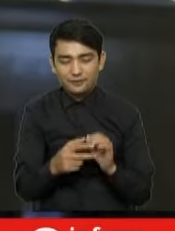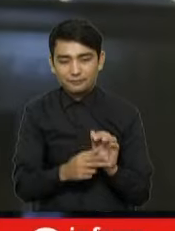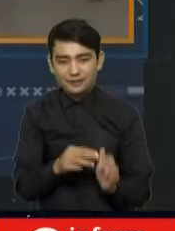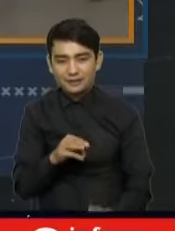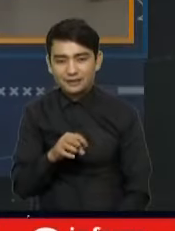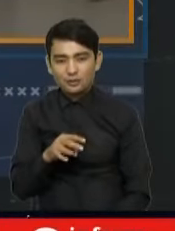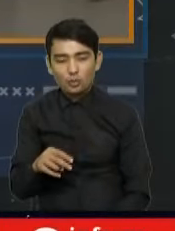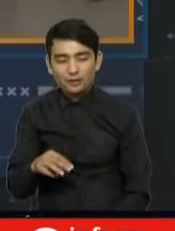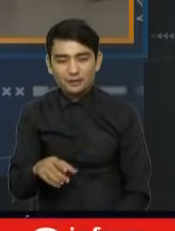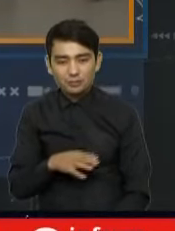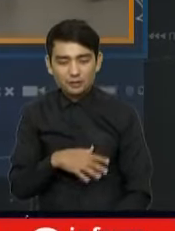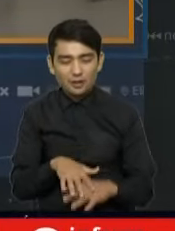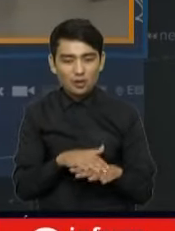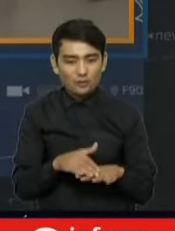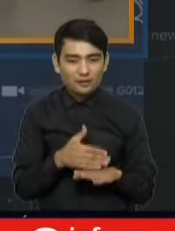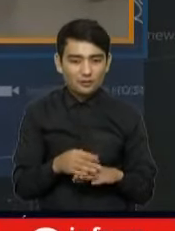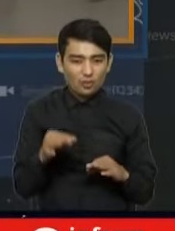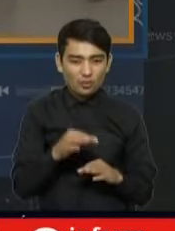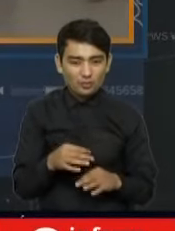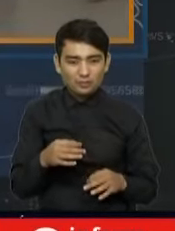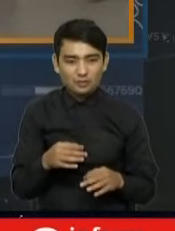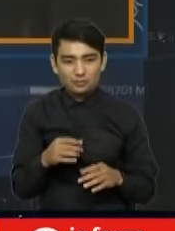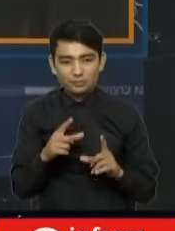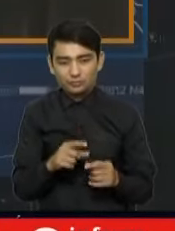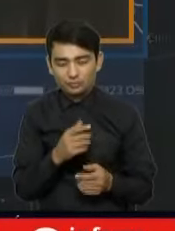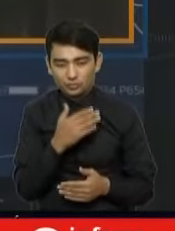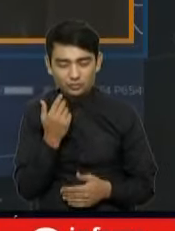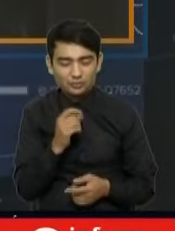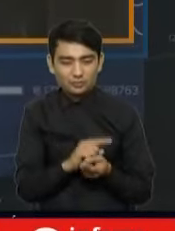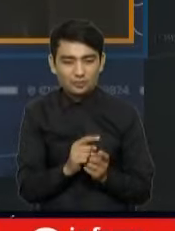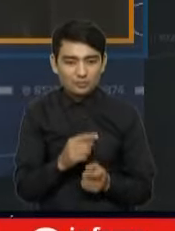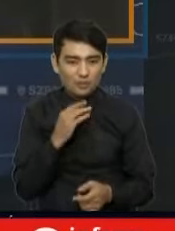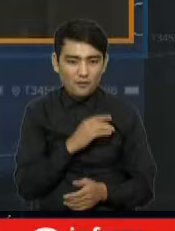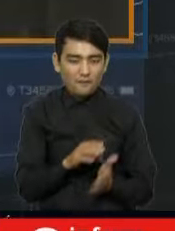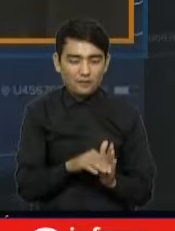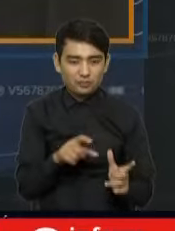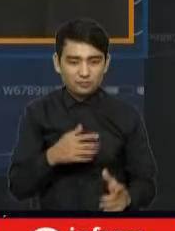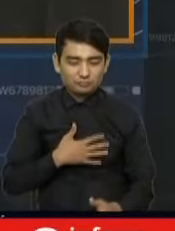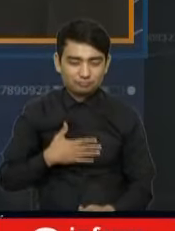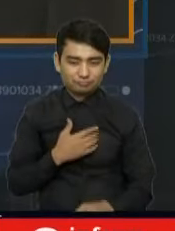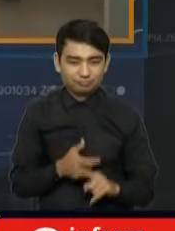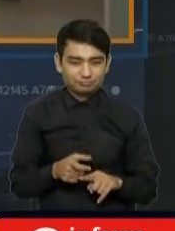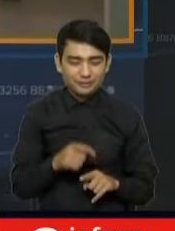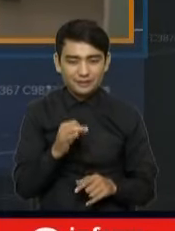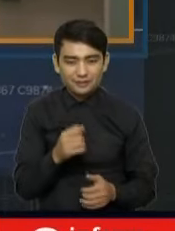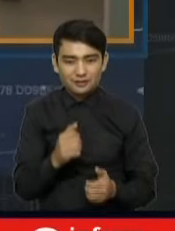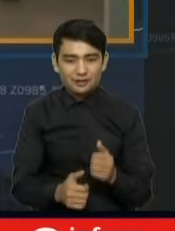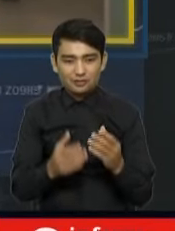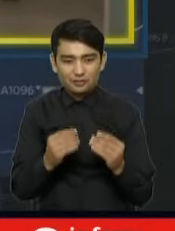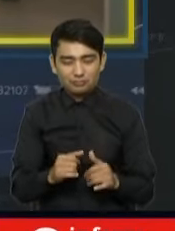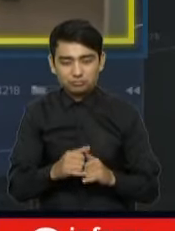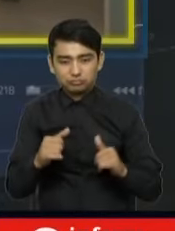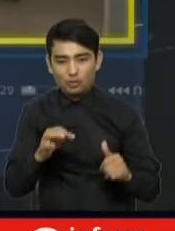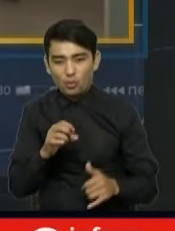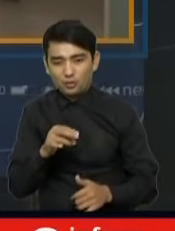көлемінде болған. Демек, халықтың несиелену деңгейі төмендеп жатқан жоқ. Көп депутаттың көңіліндегі алаңда осы. Әрі күн санап күшейген